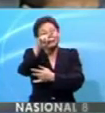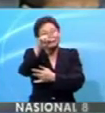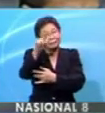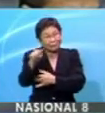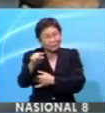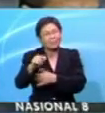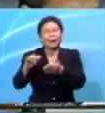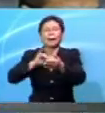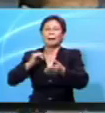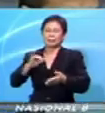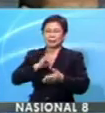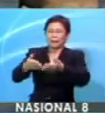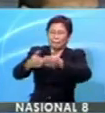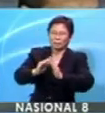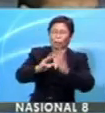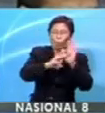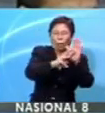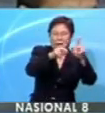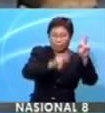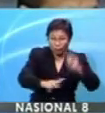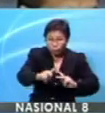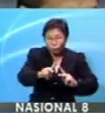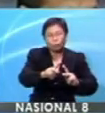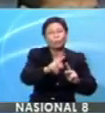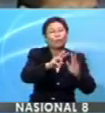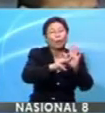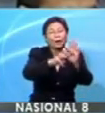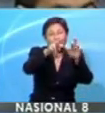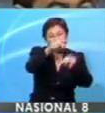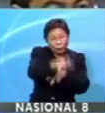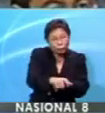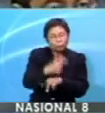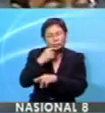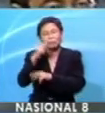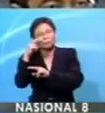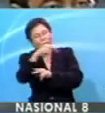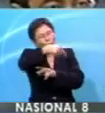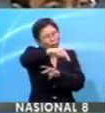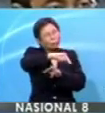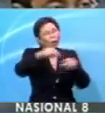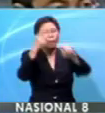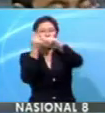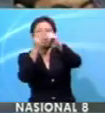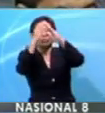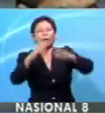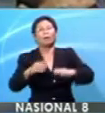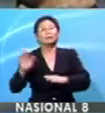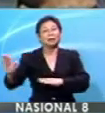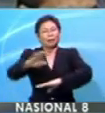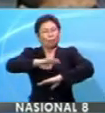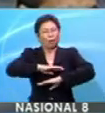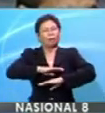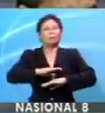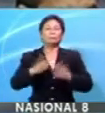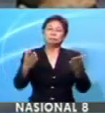nanti wakil penduduk untuk melihat kualiti rumah dalam dengan teknologi baru ini supaya mereka berpuas hati jangan pula Nanti kita buat dengan teknologi